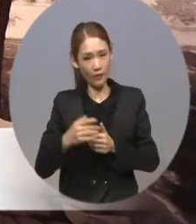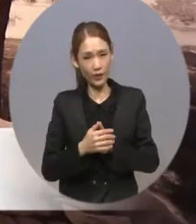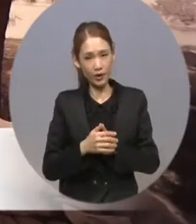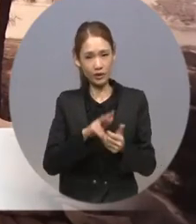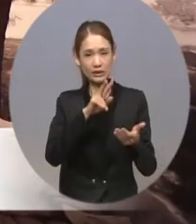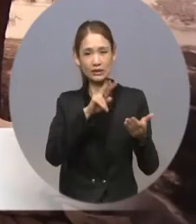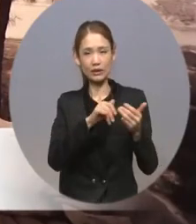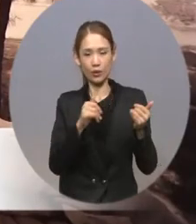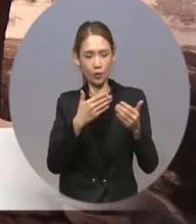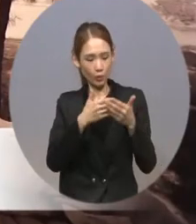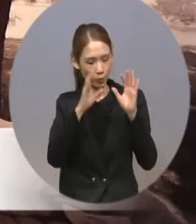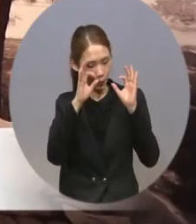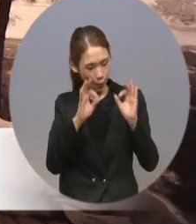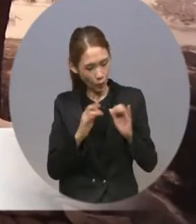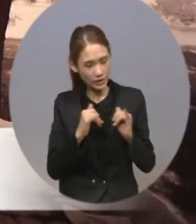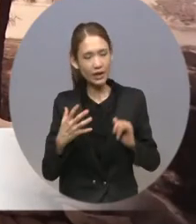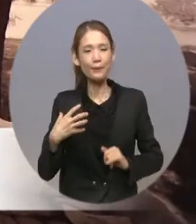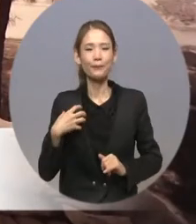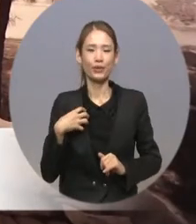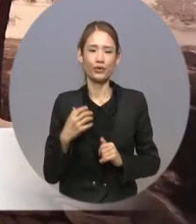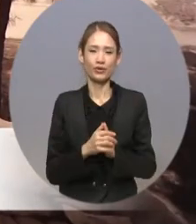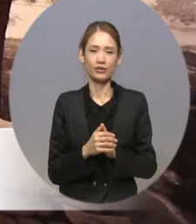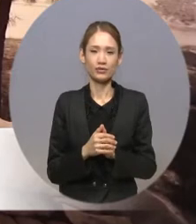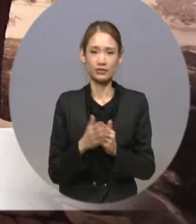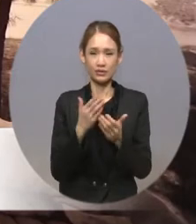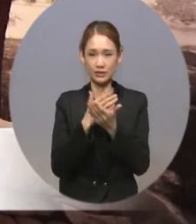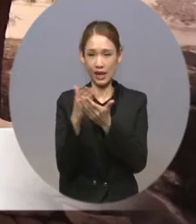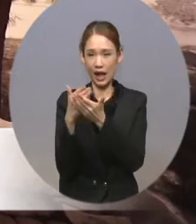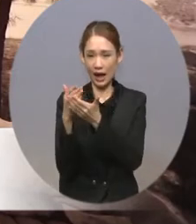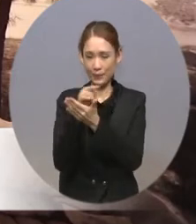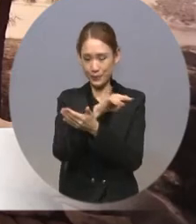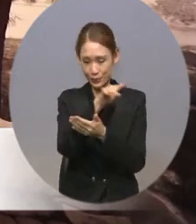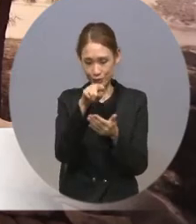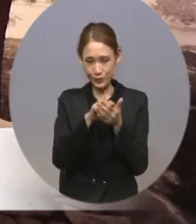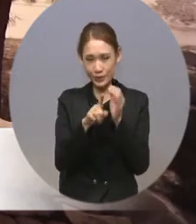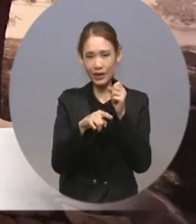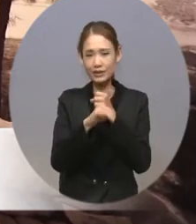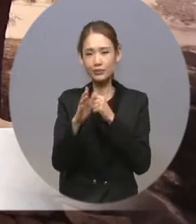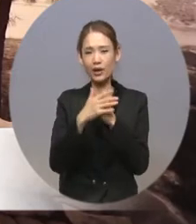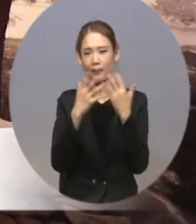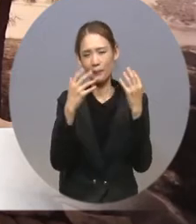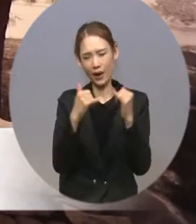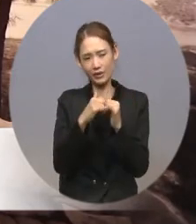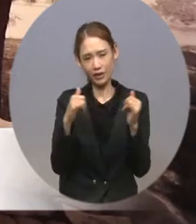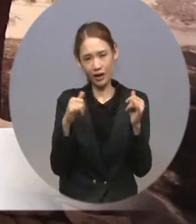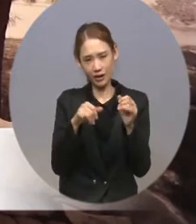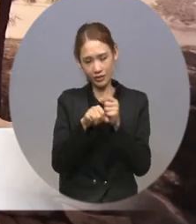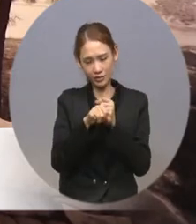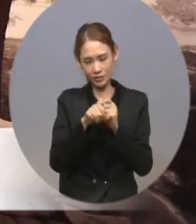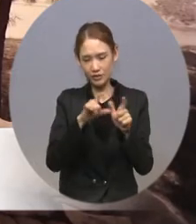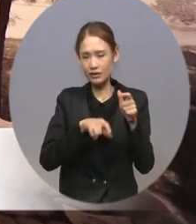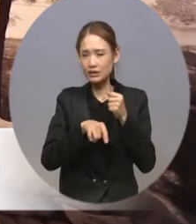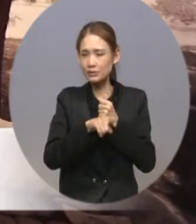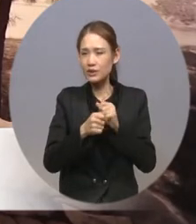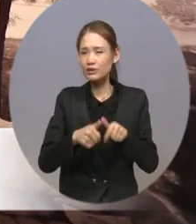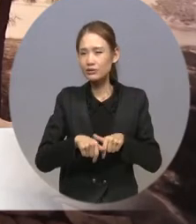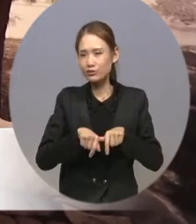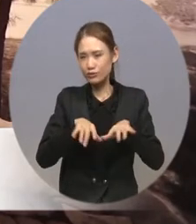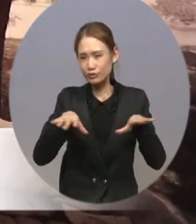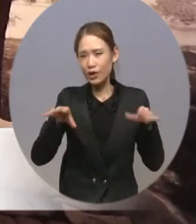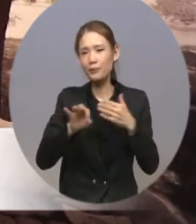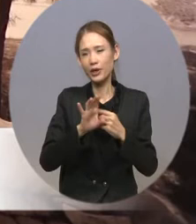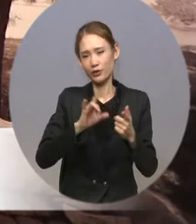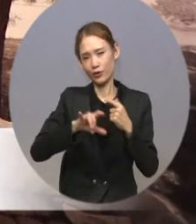독자의 몫인데 그 작품의 의미가 많은 독자들의 의미가 더 파장이 클수록 좋은